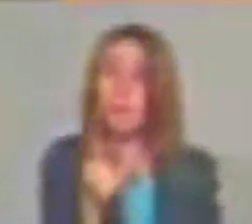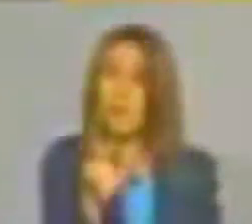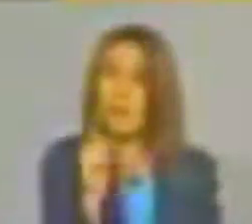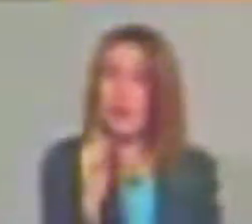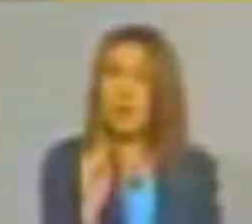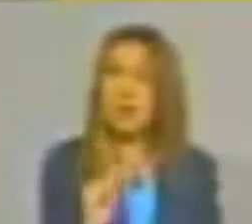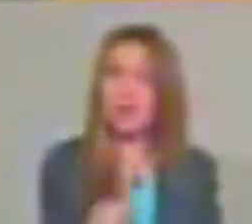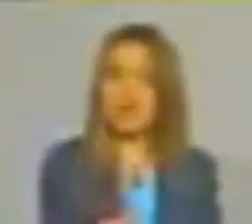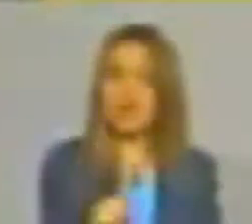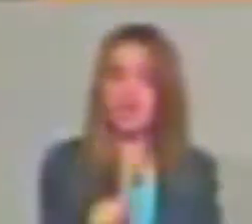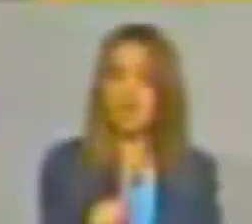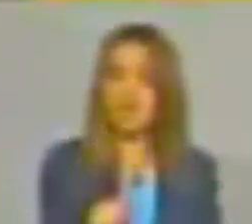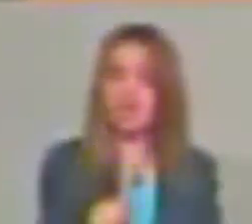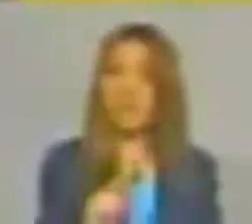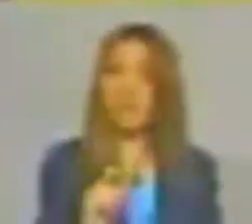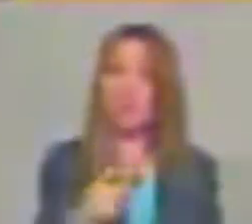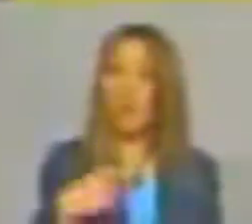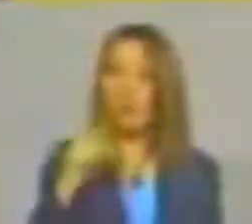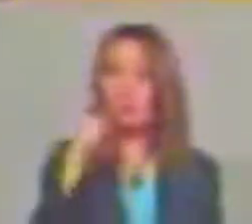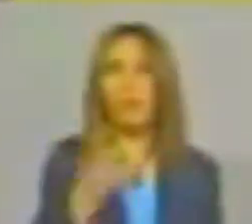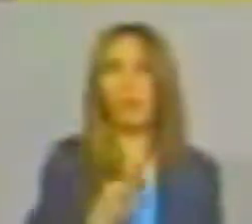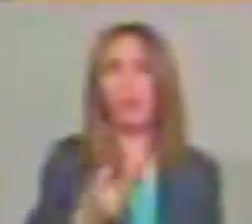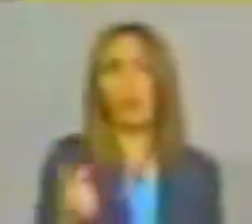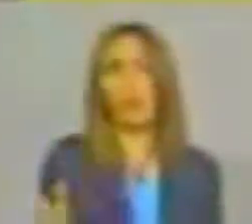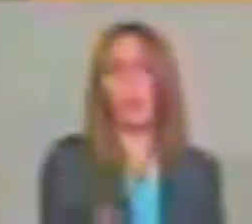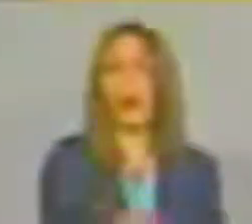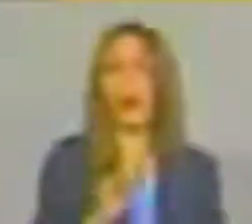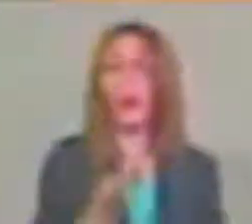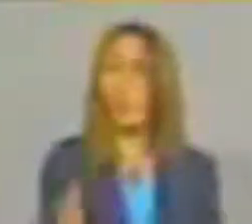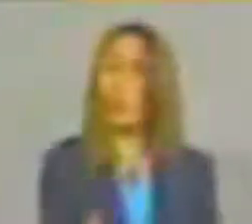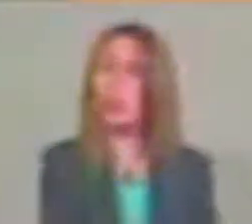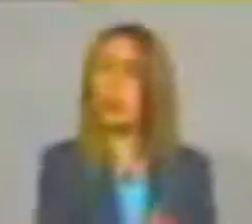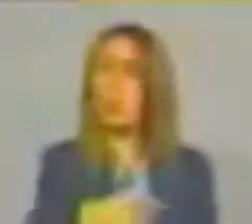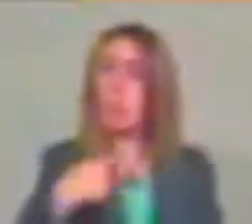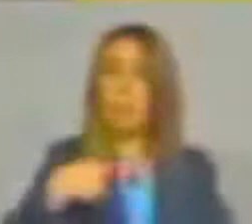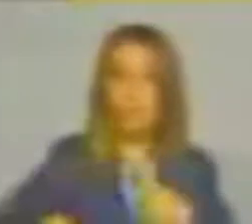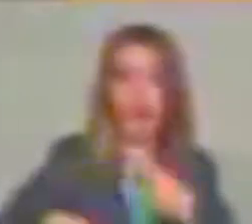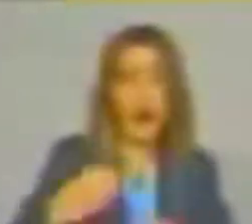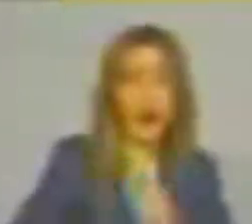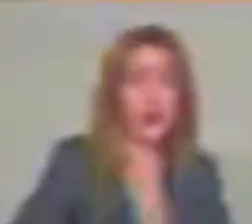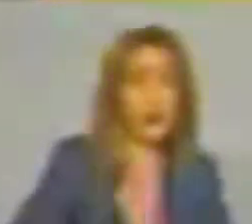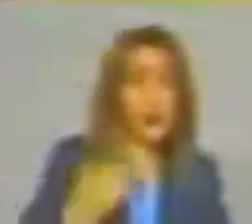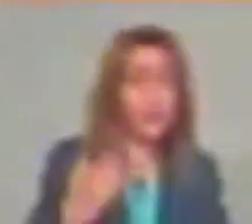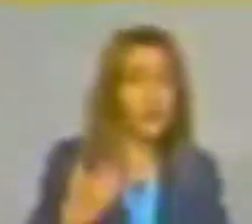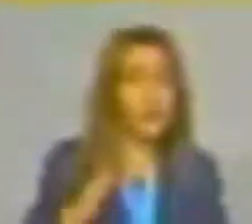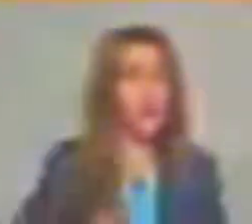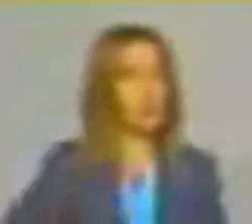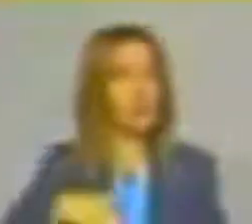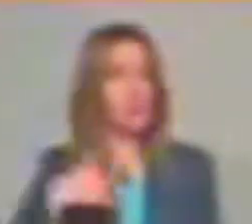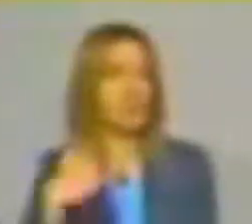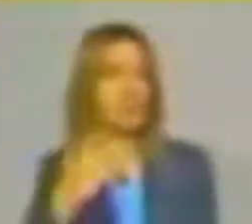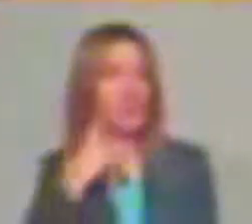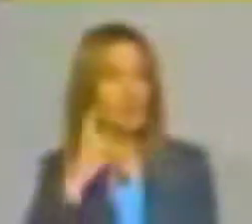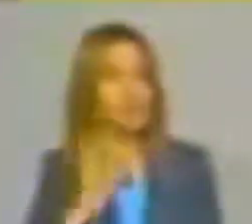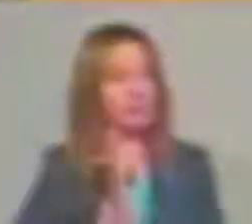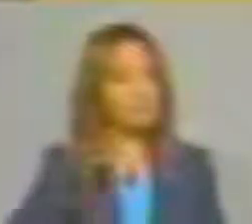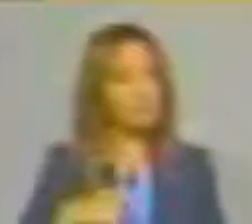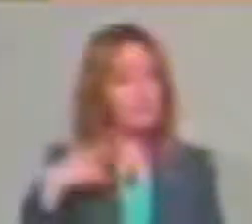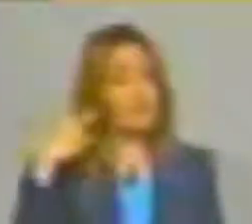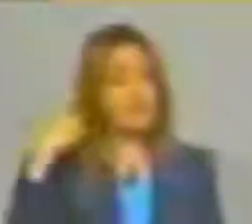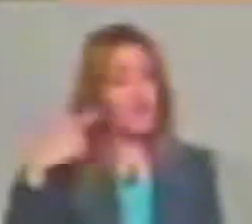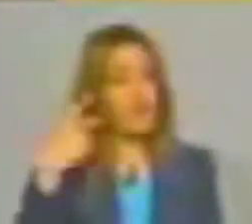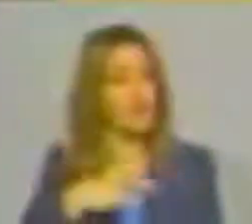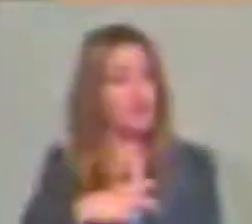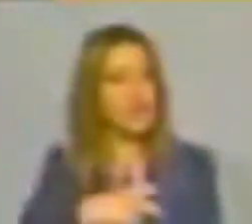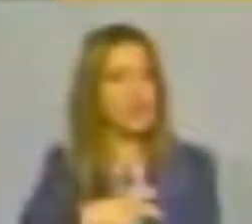sadakasını Cer İmamı gibi toplayıp onunla bankalar kurup ondan sonra devleti ele geçirme